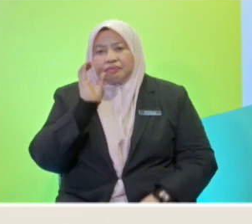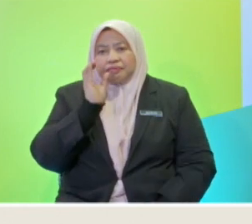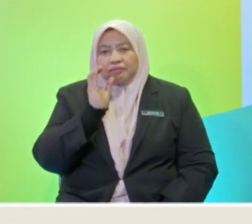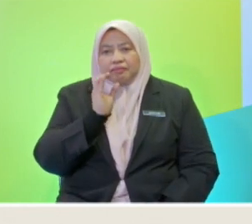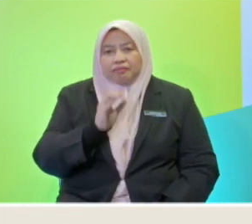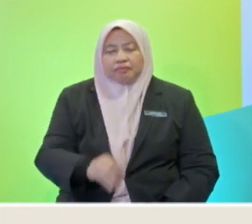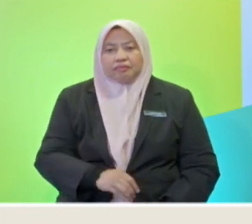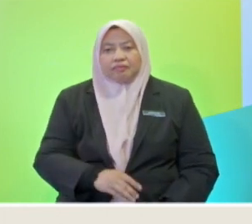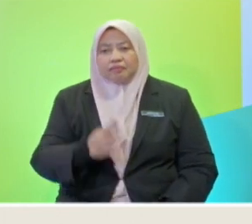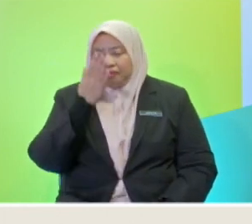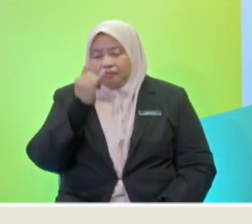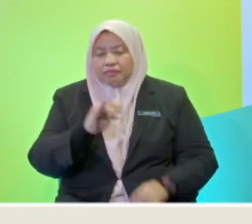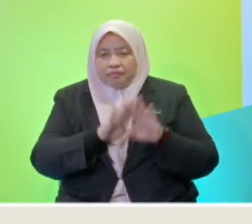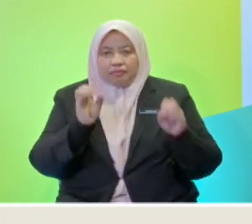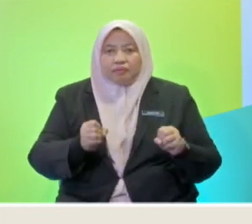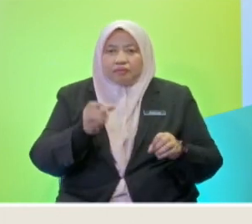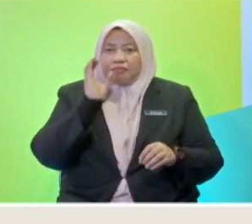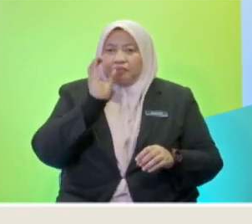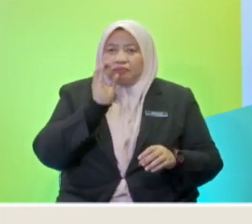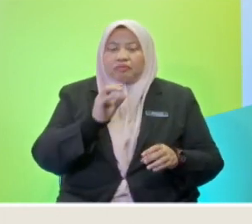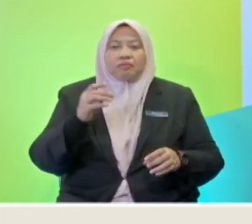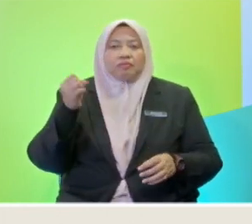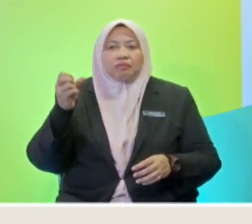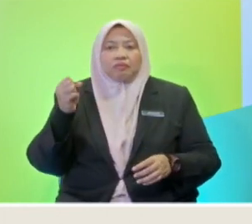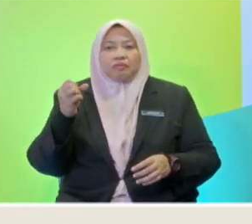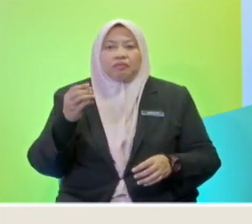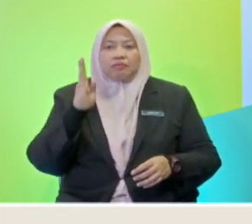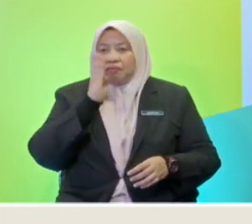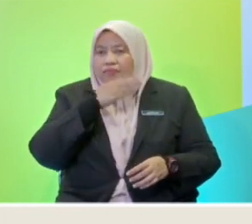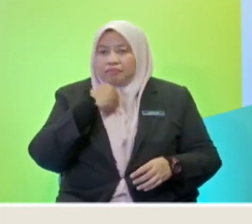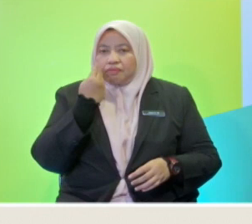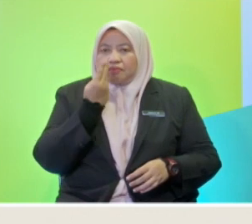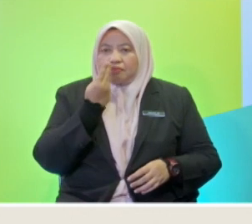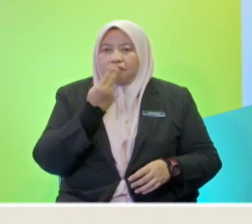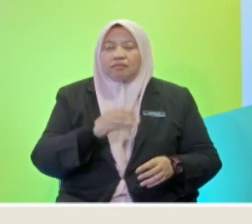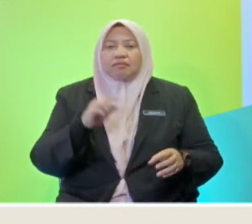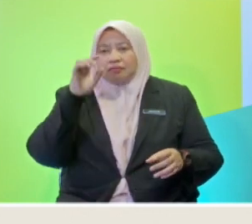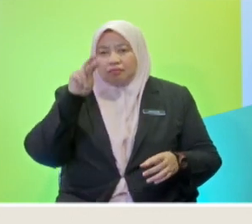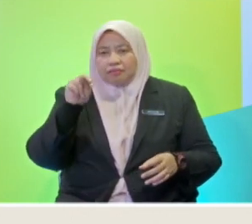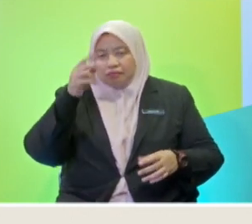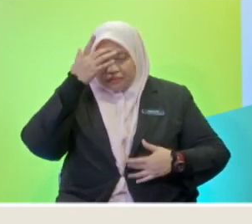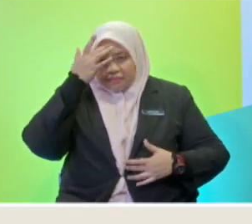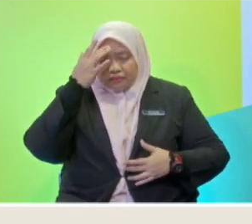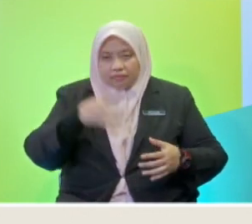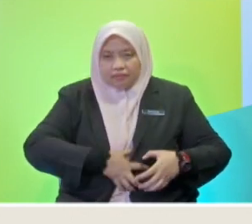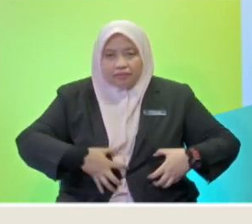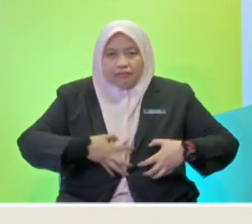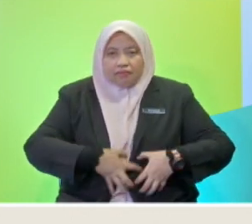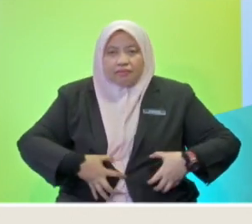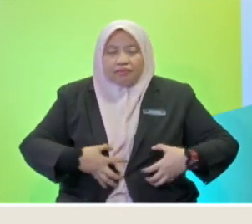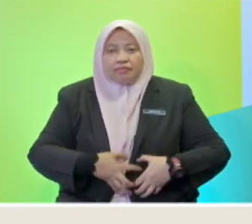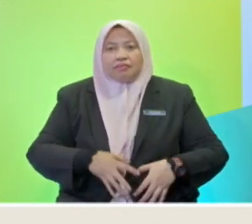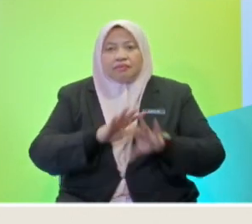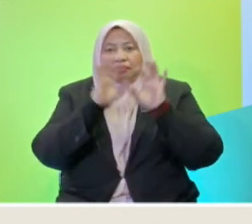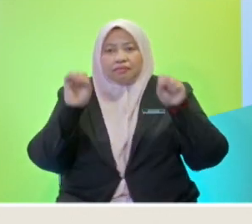kenapa kita tidak boleh minum susu basi nanti sakit perut Betul tak boleh